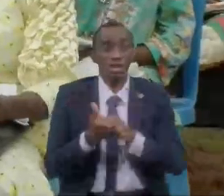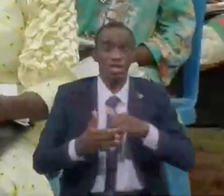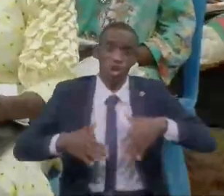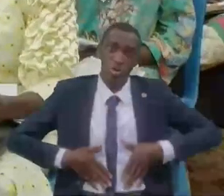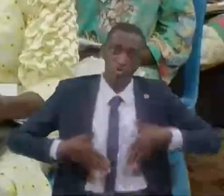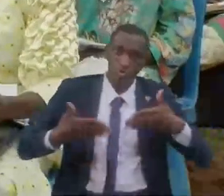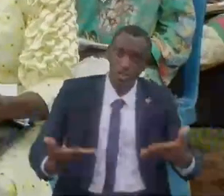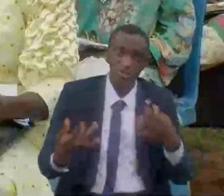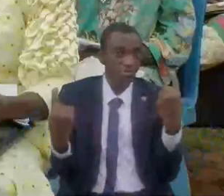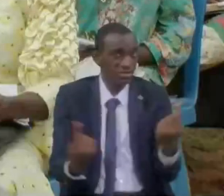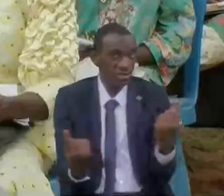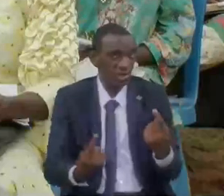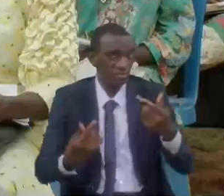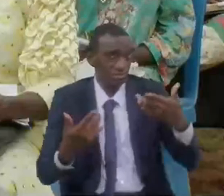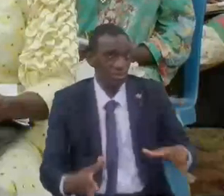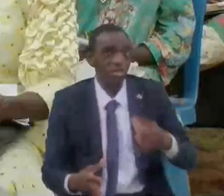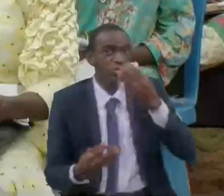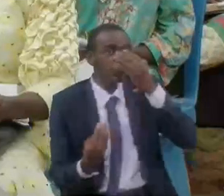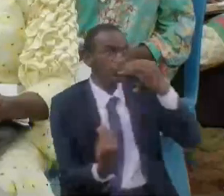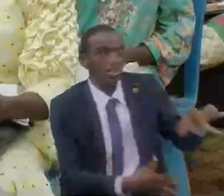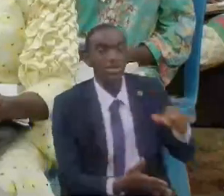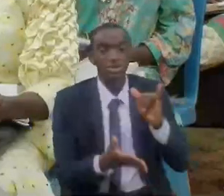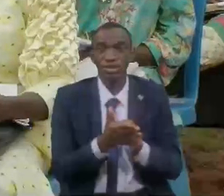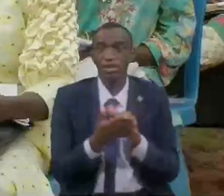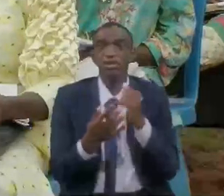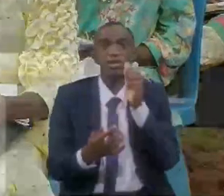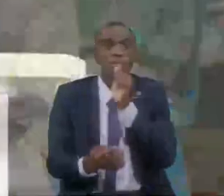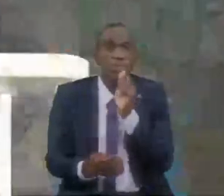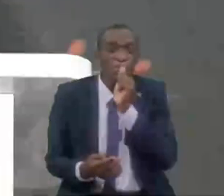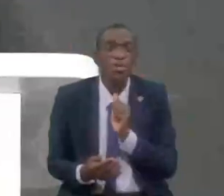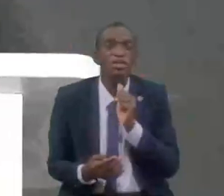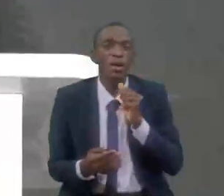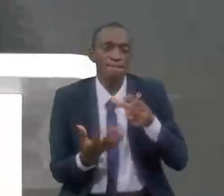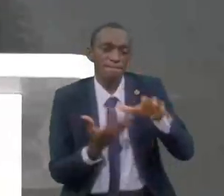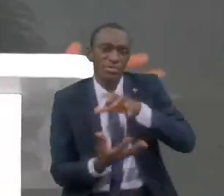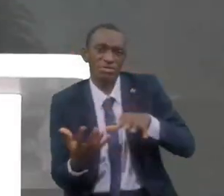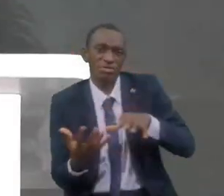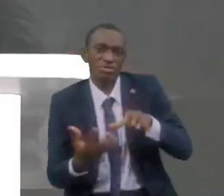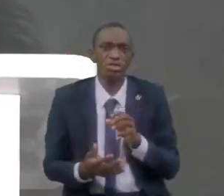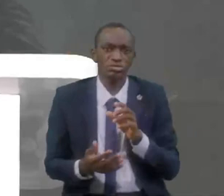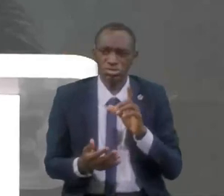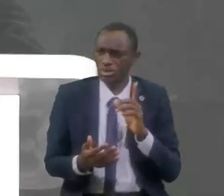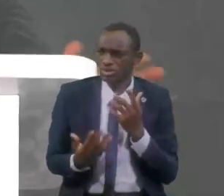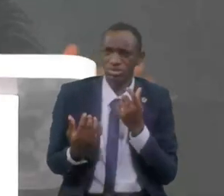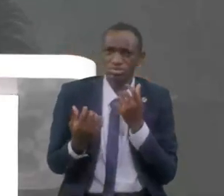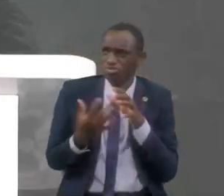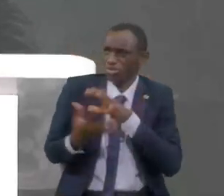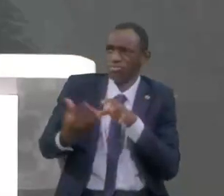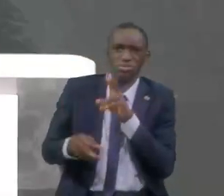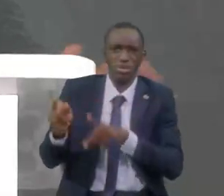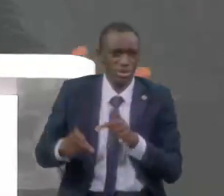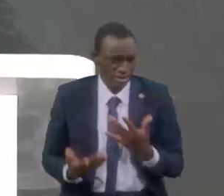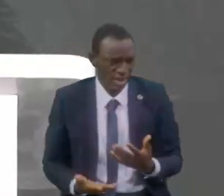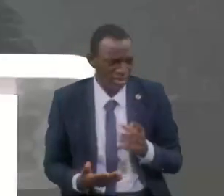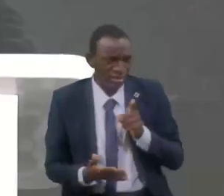cet abandon des secrets qui surprend les gens. Ah, telle personne,